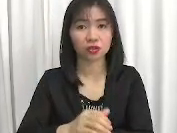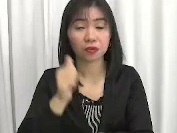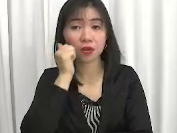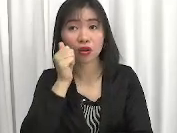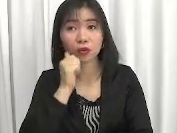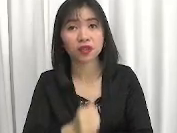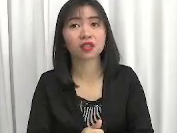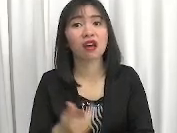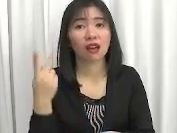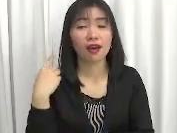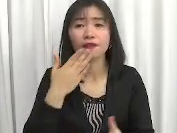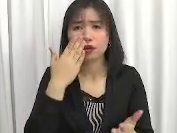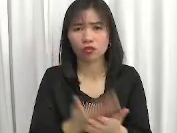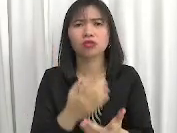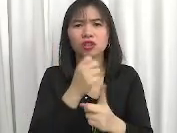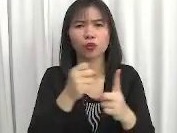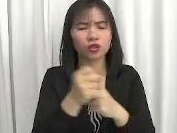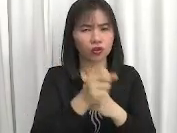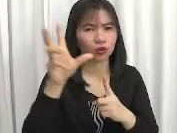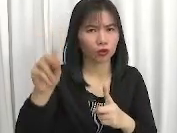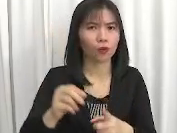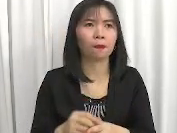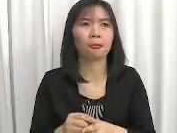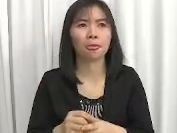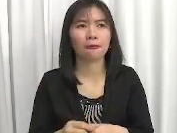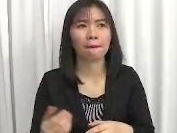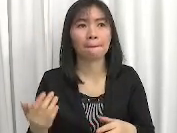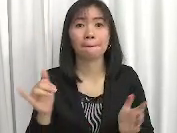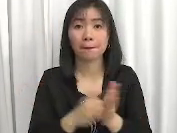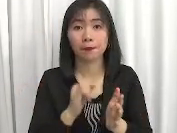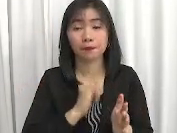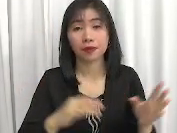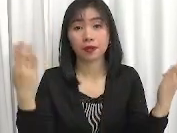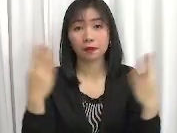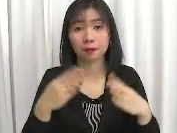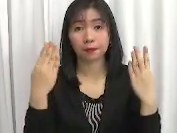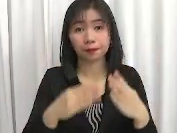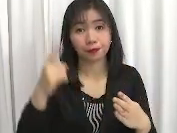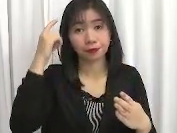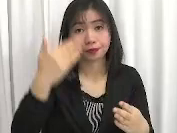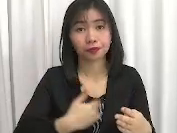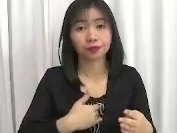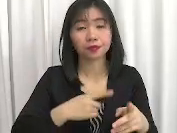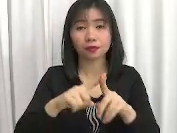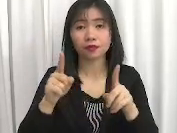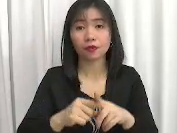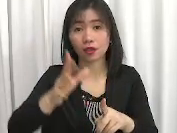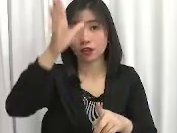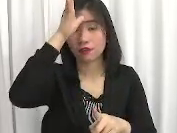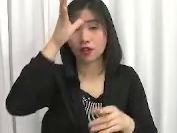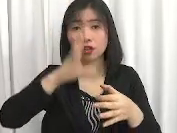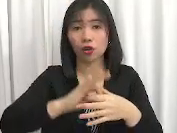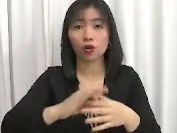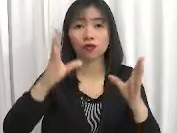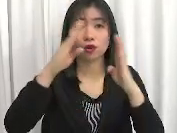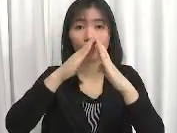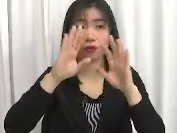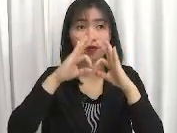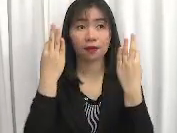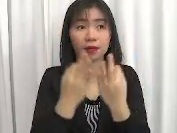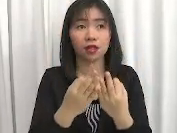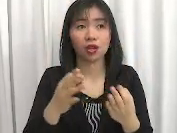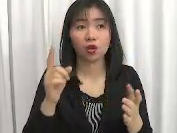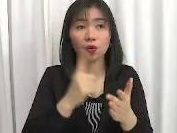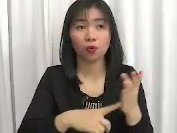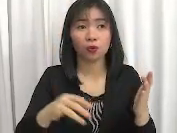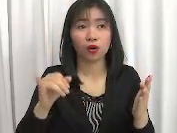Ngunit, alam niyo, pinaka-battle ko talaga sa akin bilang isang anak, isang padre de familia, ang pinaka-ayaw ko sa lahat talaga,